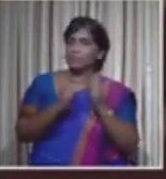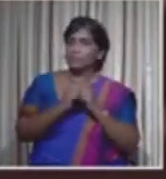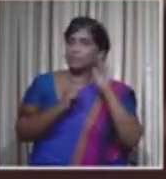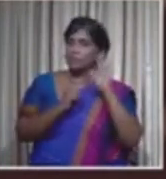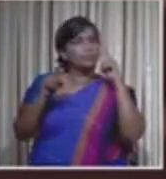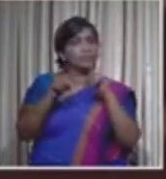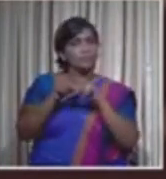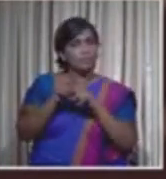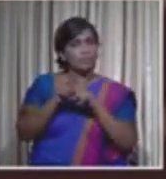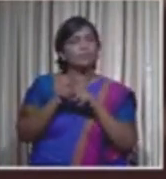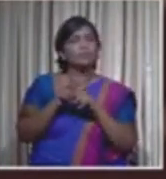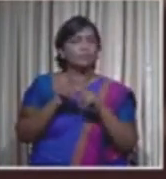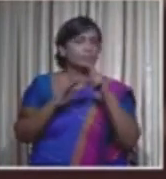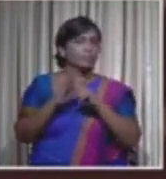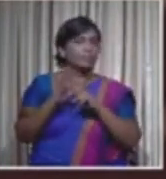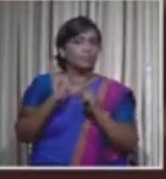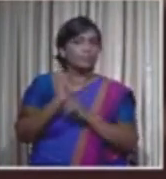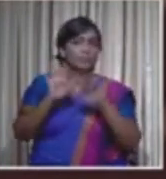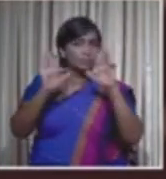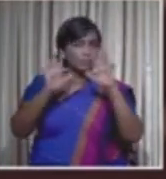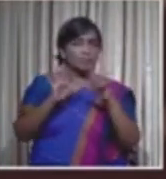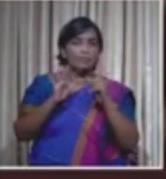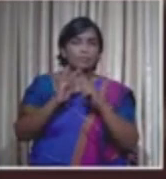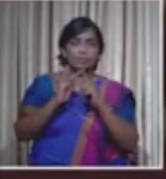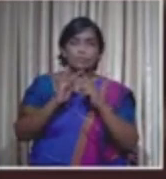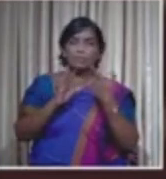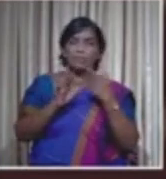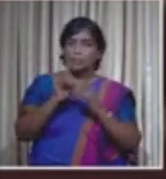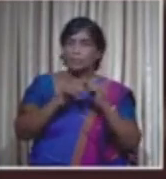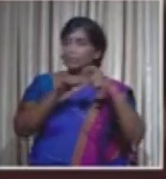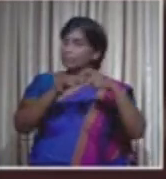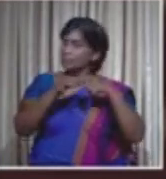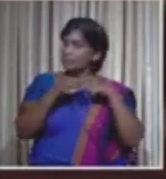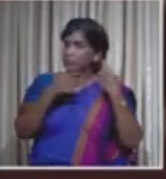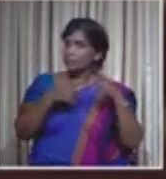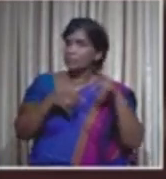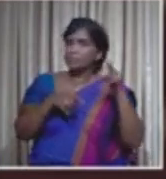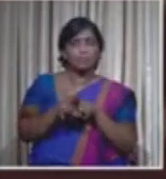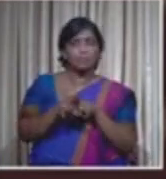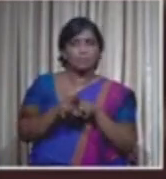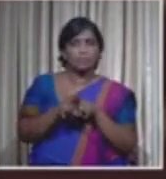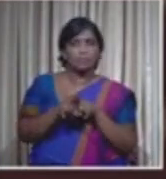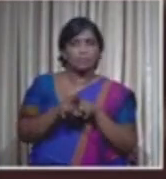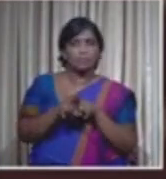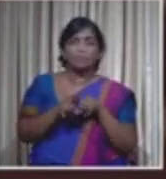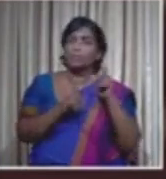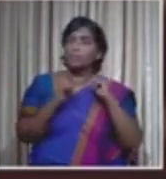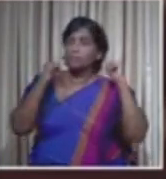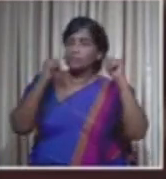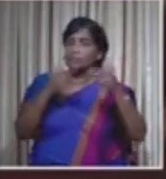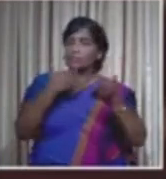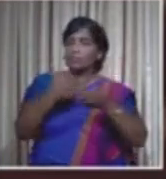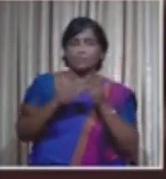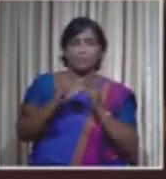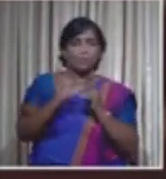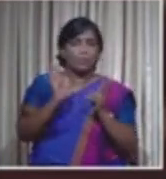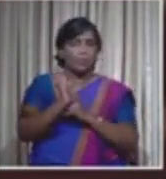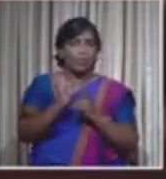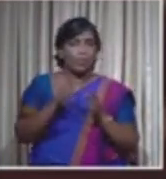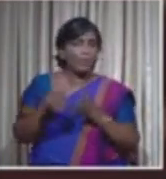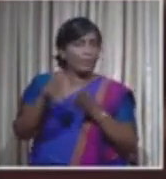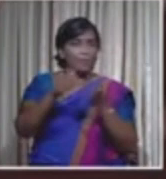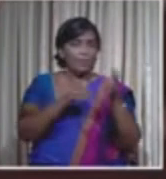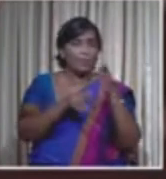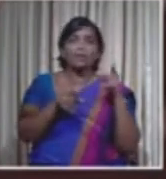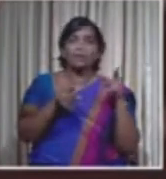මේ සම්බන්ධව ජූලි මාසේ 9 වෙනිදා ඉම්රාන් මන්ත්‍රීතුමා ප්‍රශ්නයක් අහලා තිබුණා. දැන් මේකේ තියෙන ප්‍රශ්නේ මේ පාලම හදද්දී අතුරු මාර්ගයක් මේ